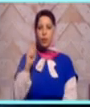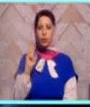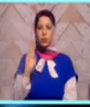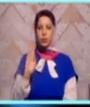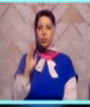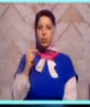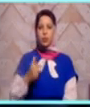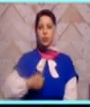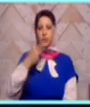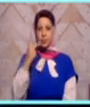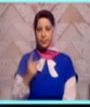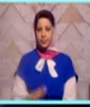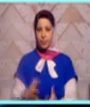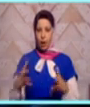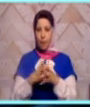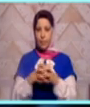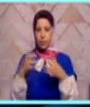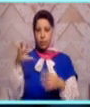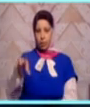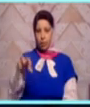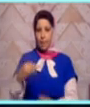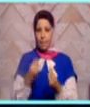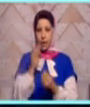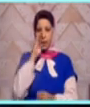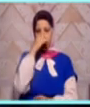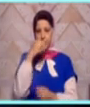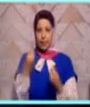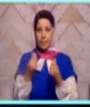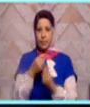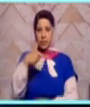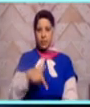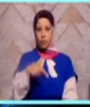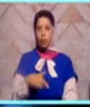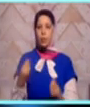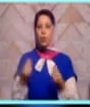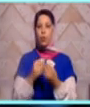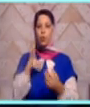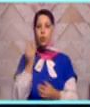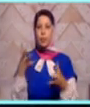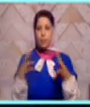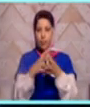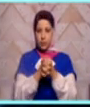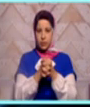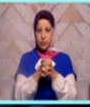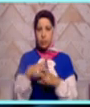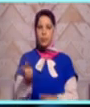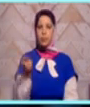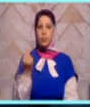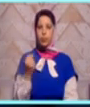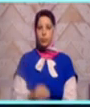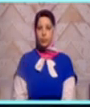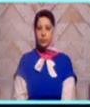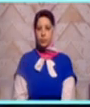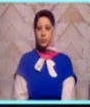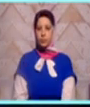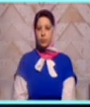كدولة مصرية ربطت القاهرة والجيزة مع مدينة 6 أكتوبر بالخط الرابع لمترو الأنفاق. طبعا